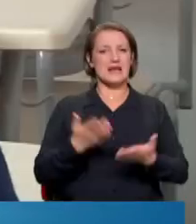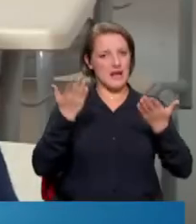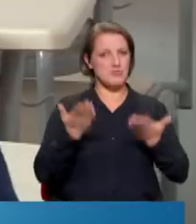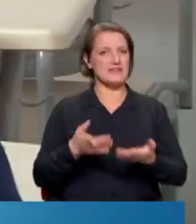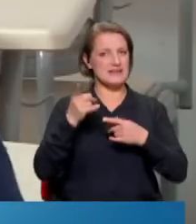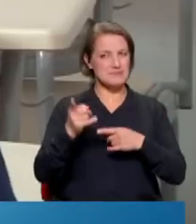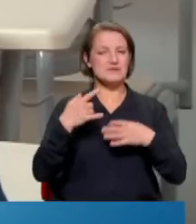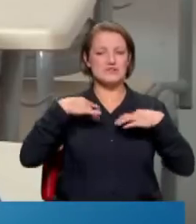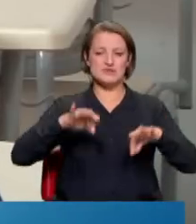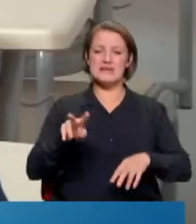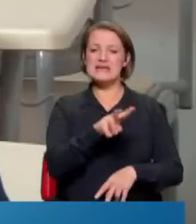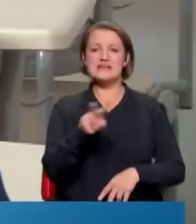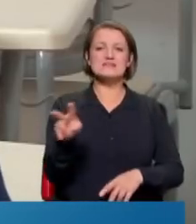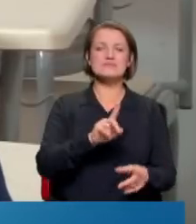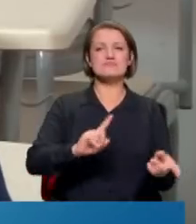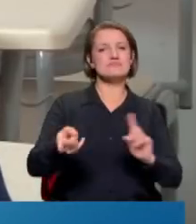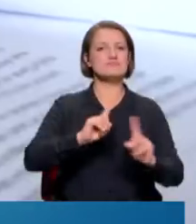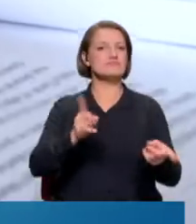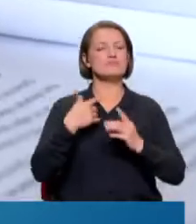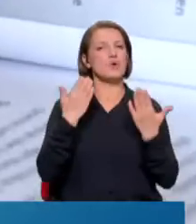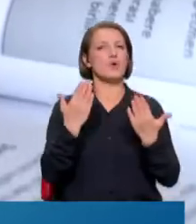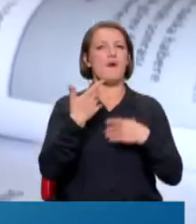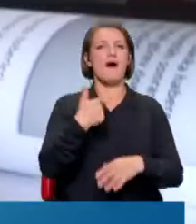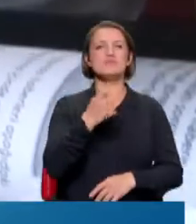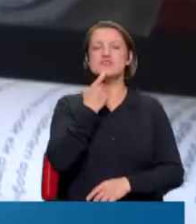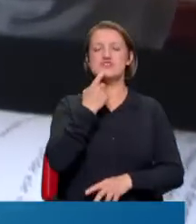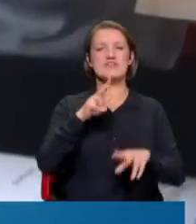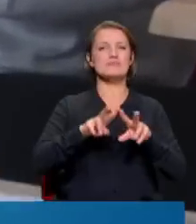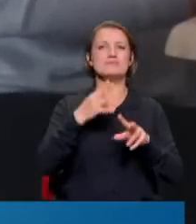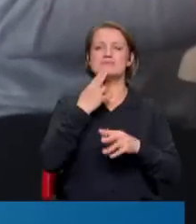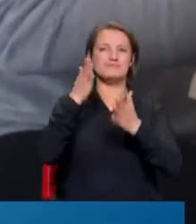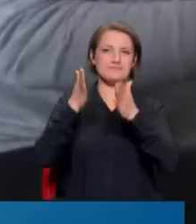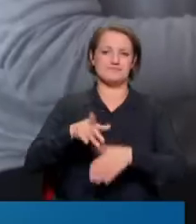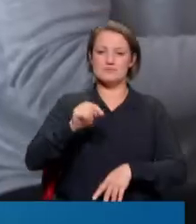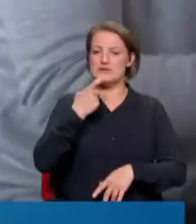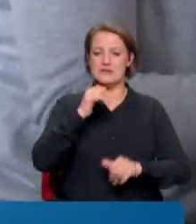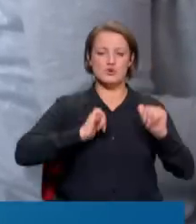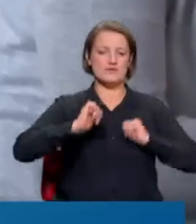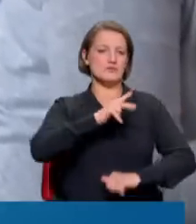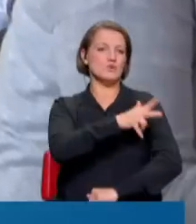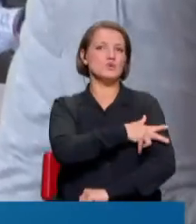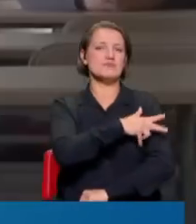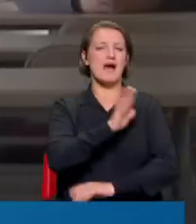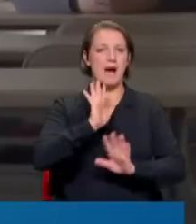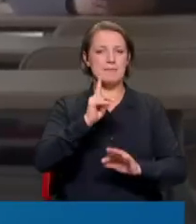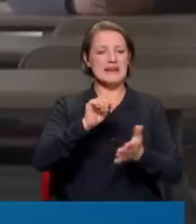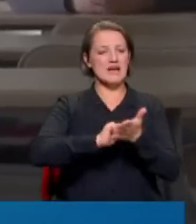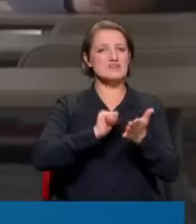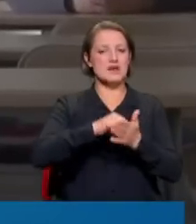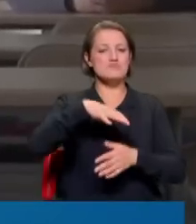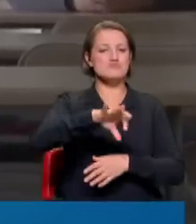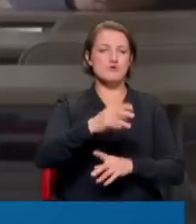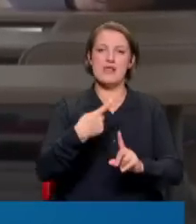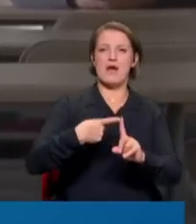edildim şimdi ikisini birden okuyorum 60 yaşındaki Mükerrem Çalık Bu yıl üniversite 3 sınıfta ama bir de gazetecilik